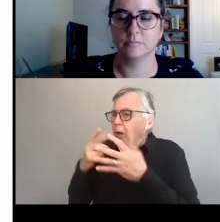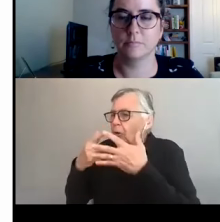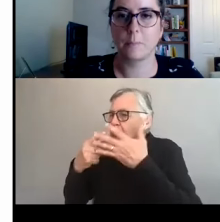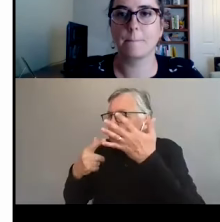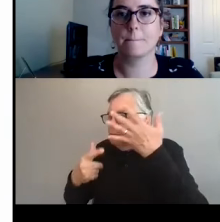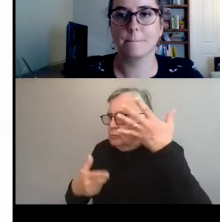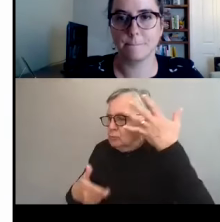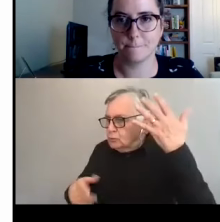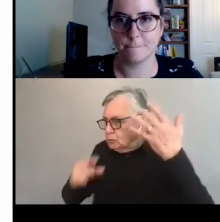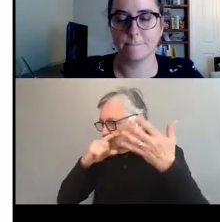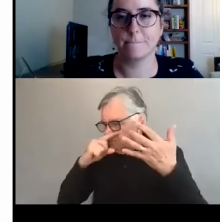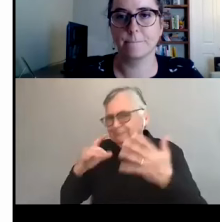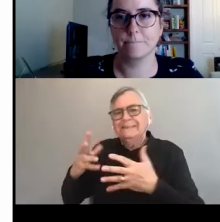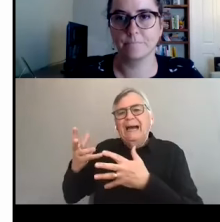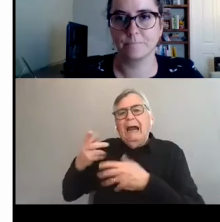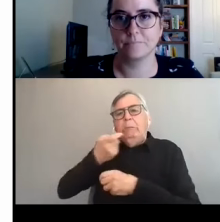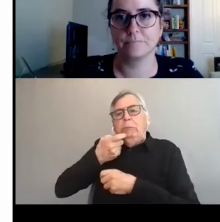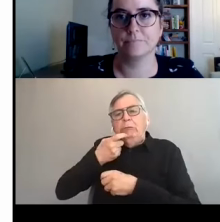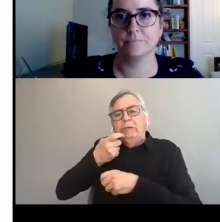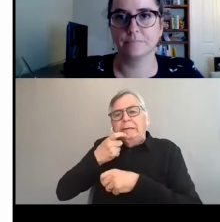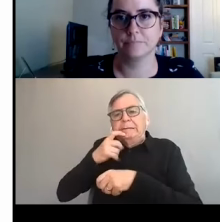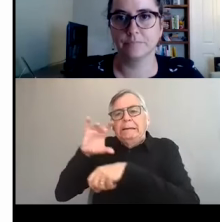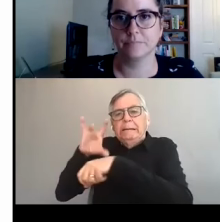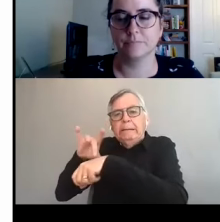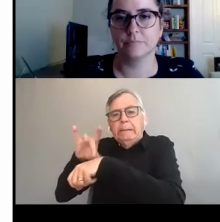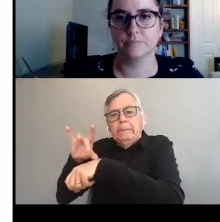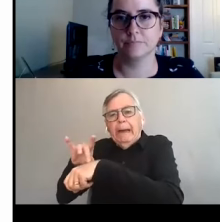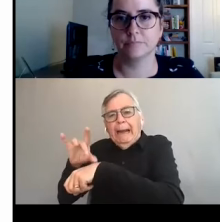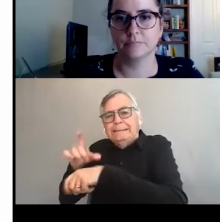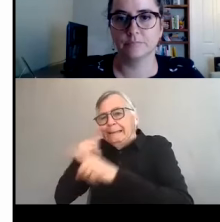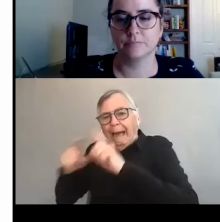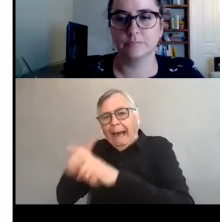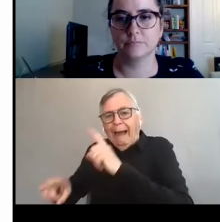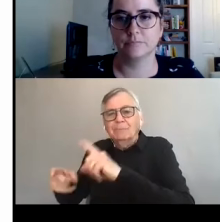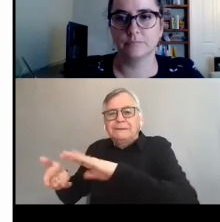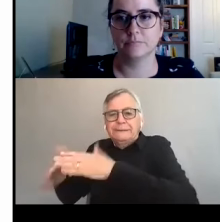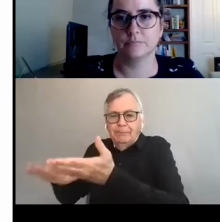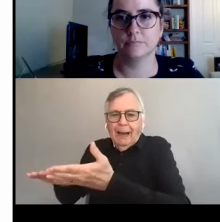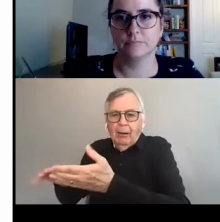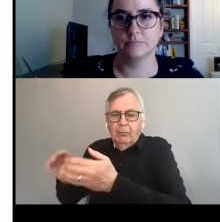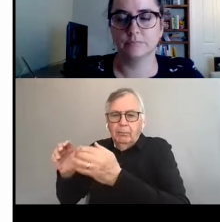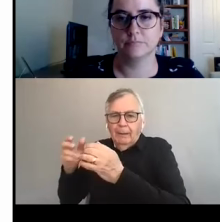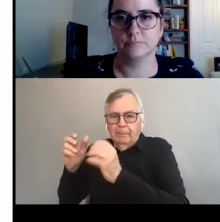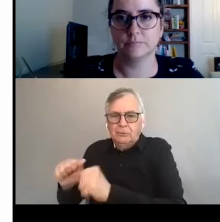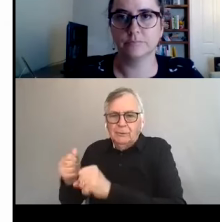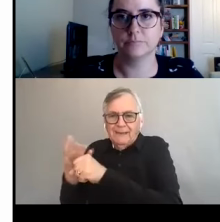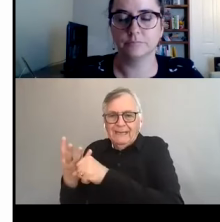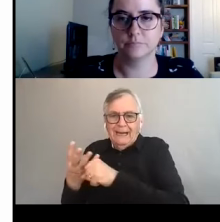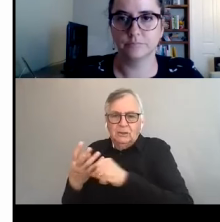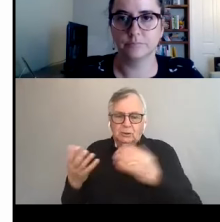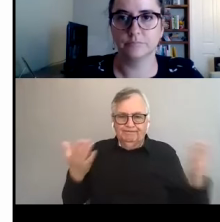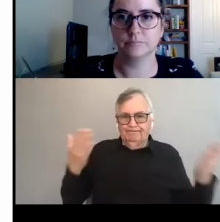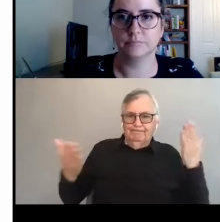sont associés à la sévérité de la maladie, dont les comorbidités. Donc, la question n'est pas claire. C'est d'ailleurs pour ça